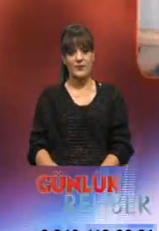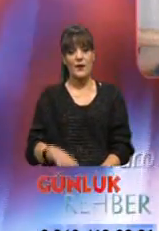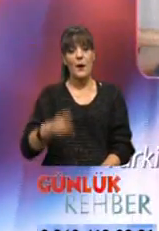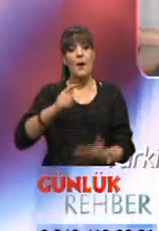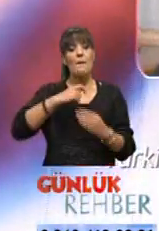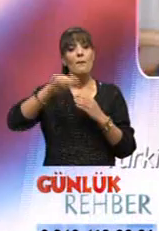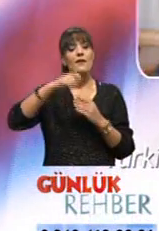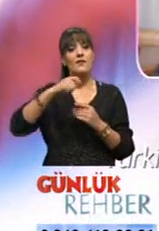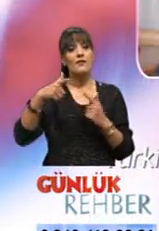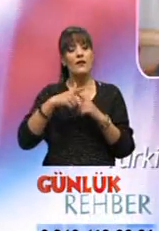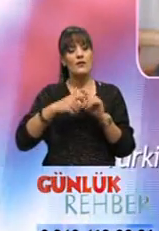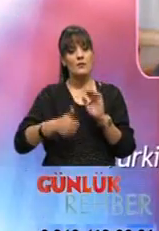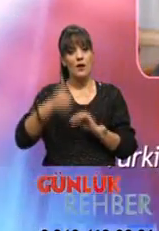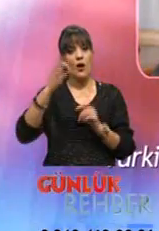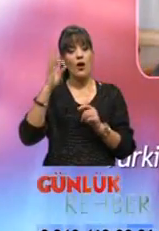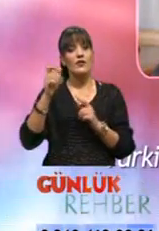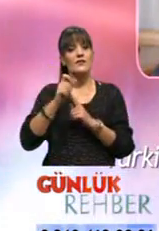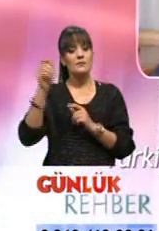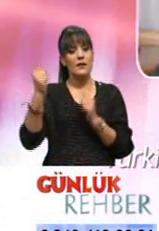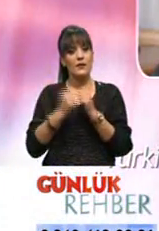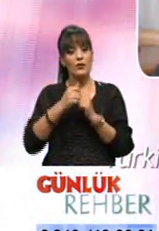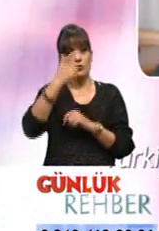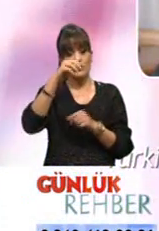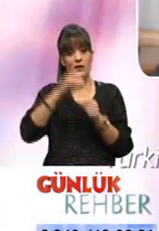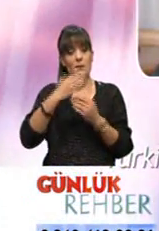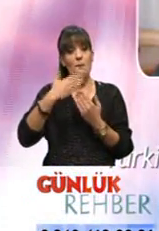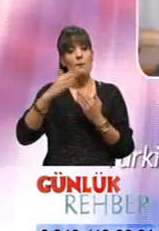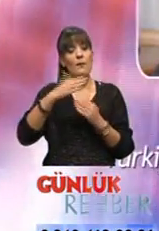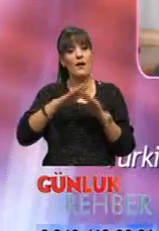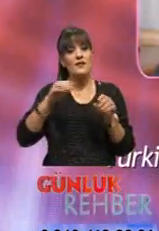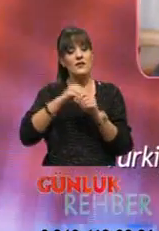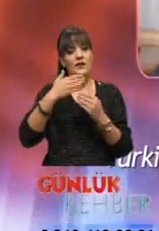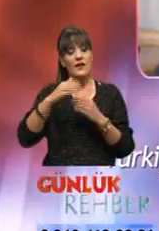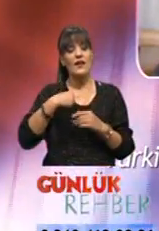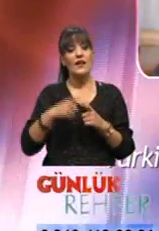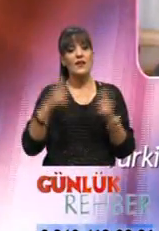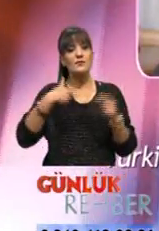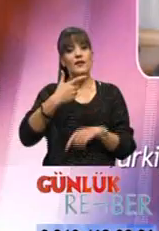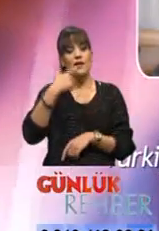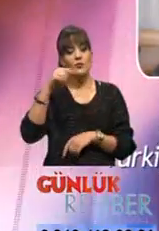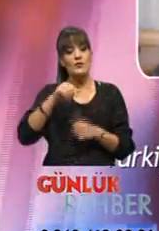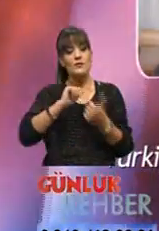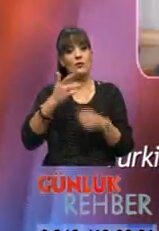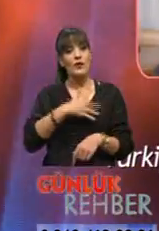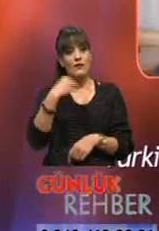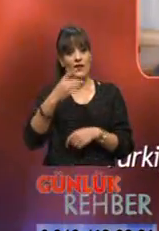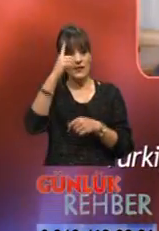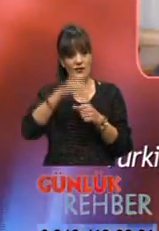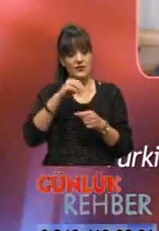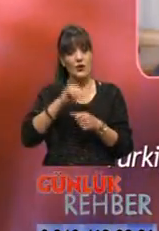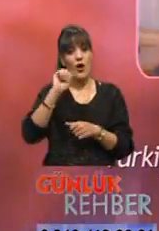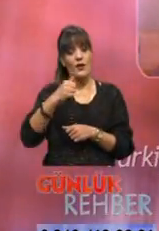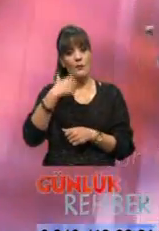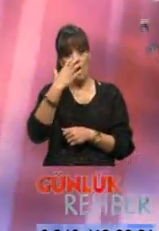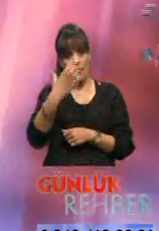Masa Tenisi Federasyonu Başkanı Oktay Çimen'le Türkiye'de masa tenisinin gelişimi, tarihçesi ve bu spora gönül verenler için önemli